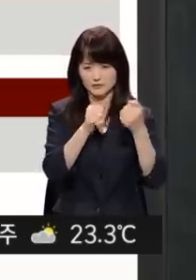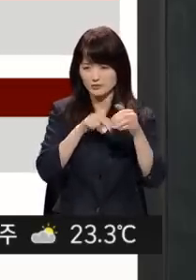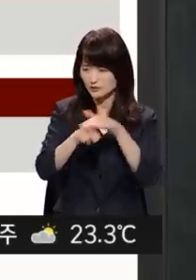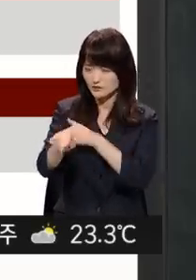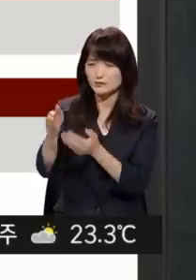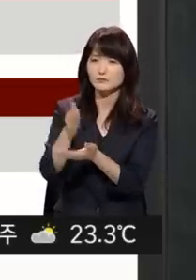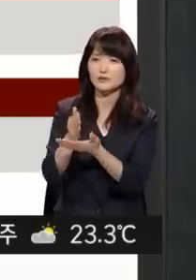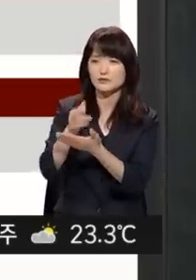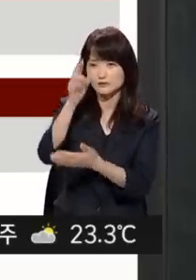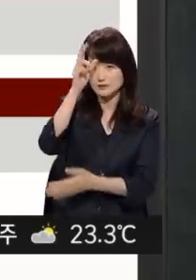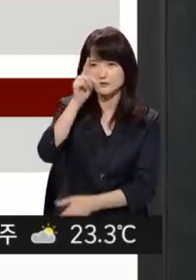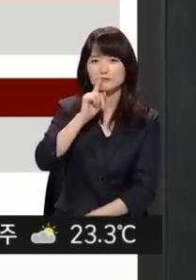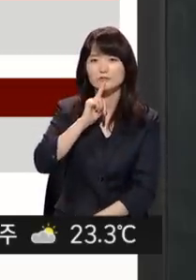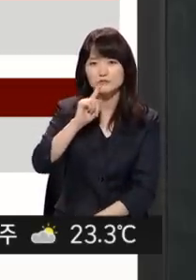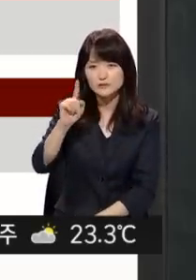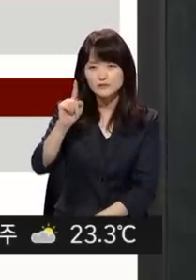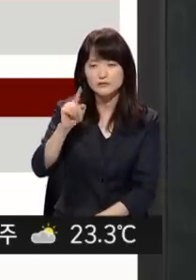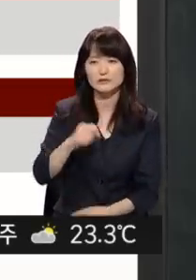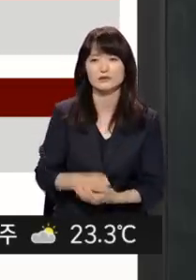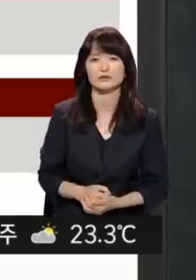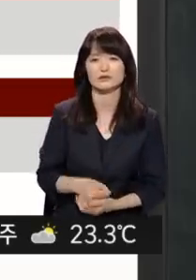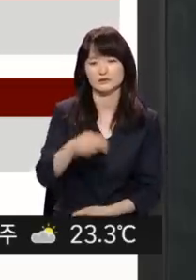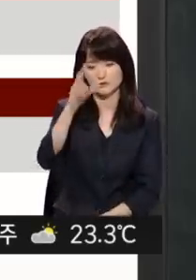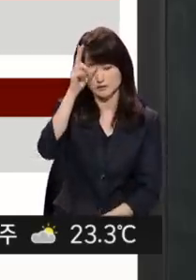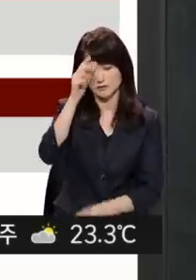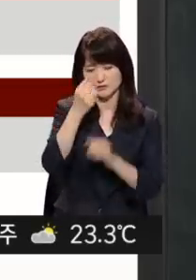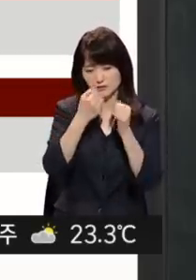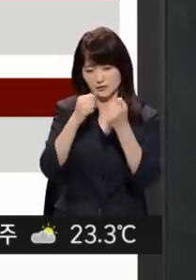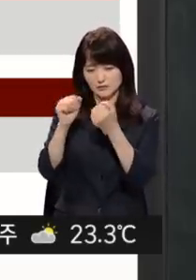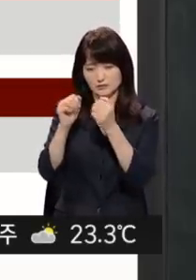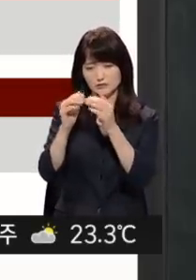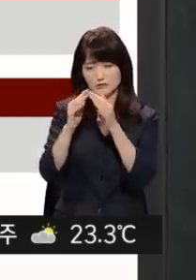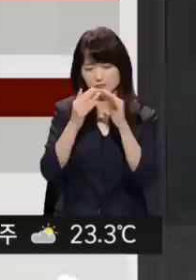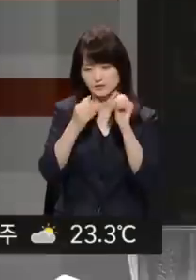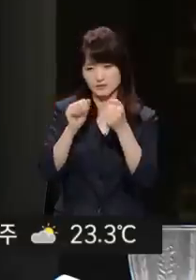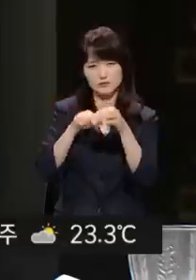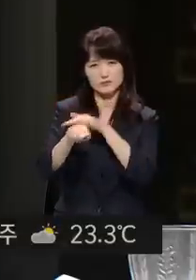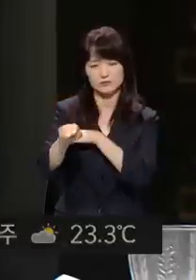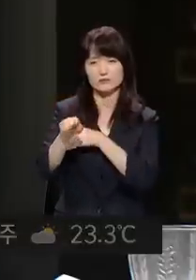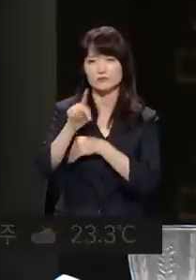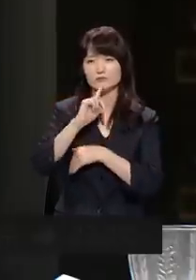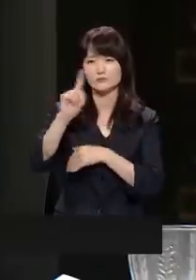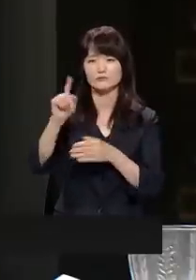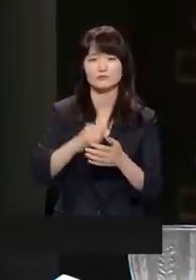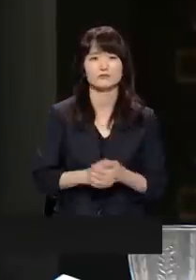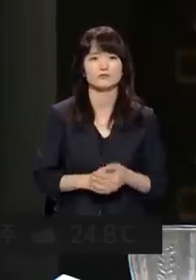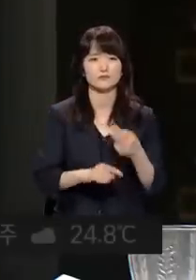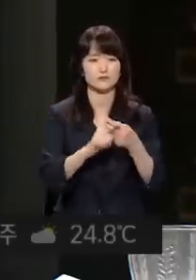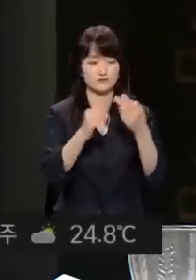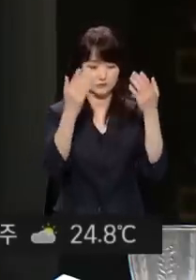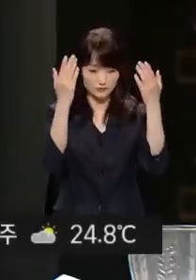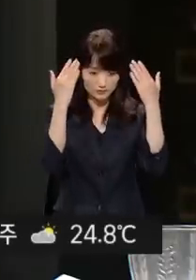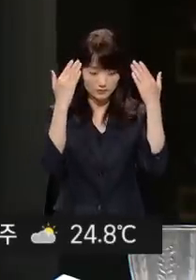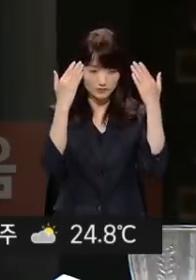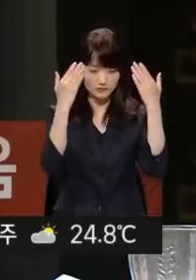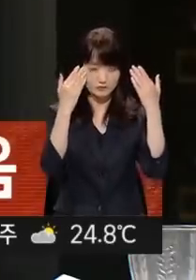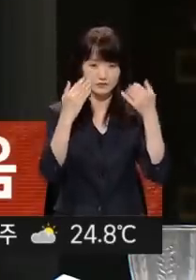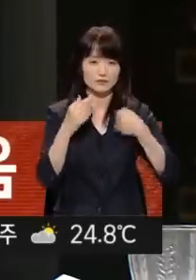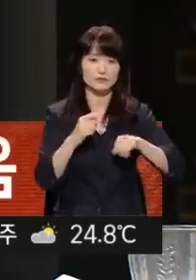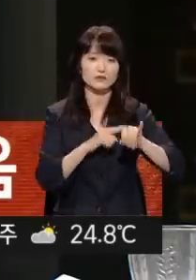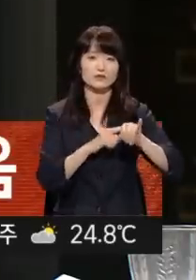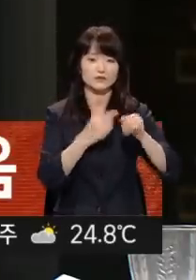하시죠라고 해서 갖추신고를 한 거라고 합니다 자 중학생 된 아이가 학교에 나간게 고작 8일밖에 안 된대요 아